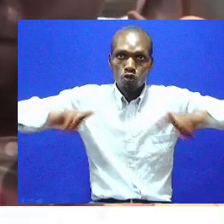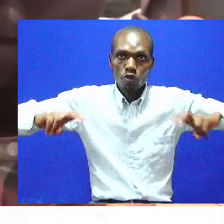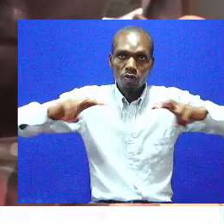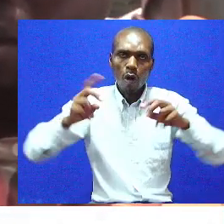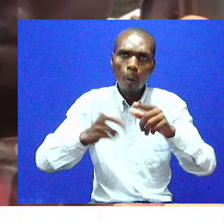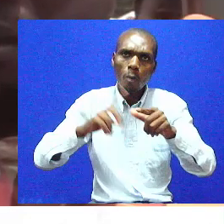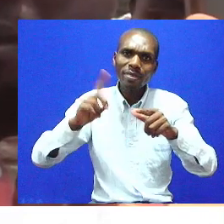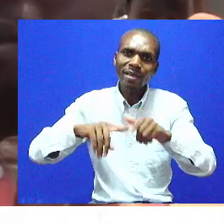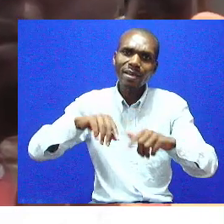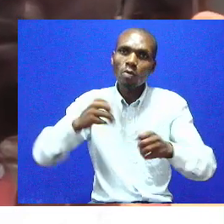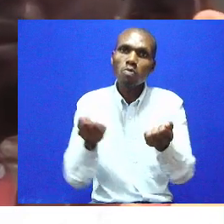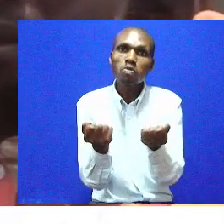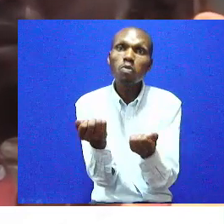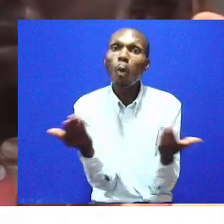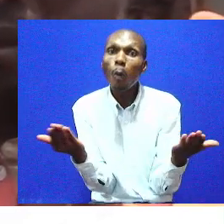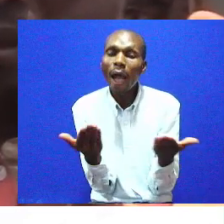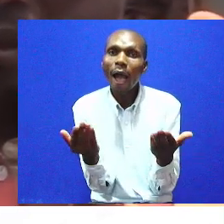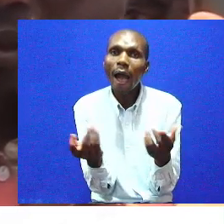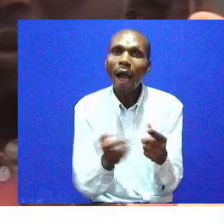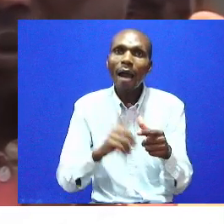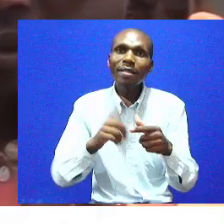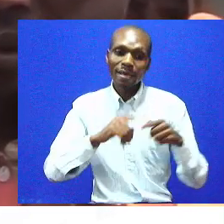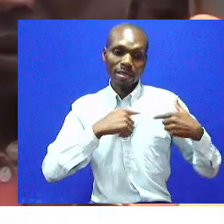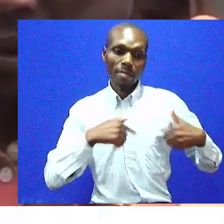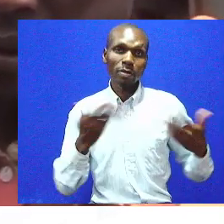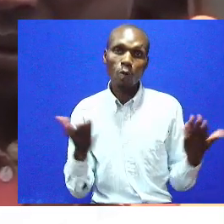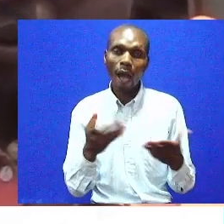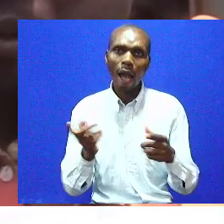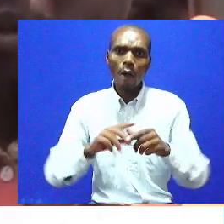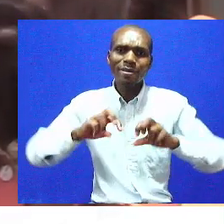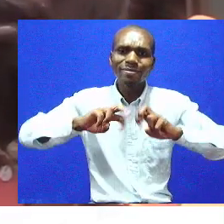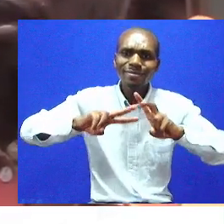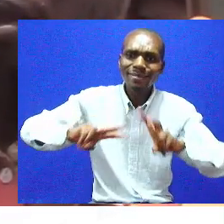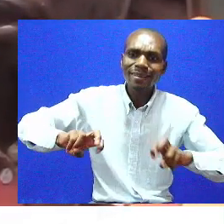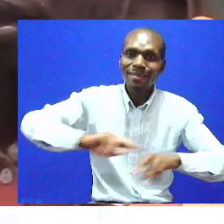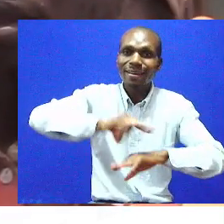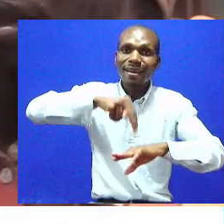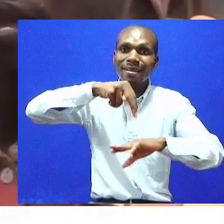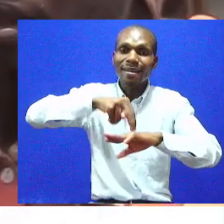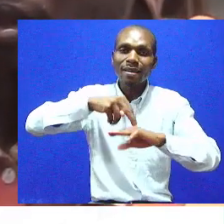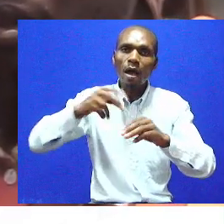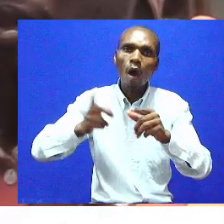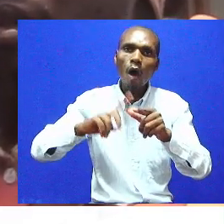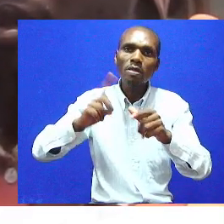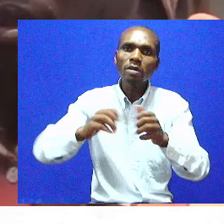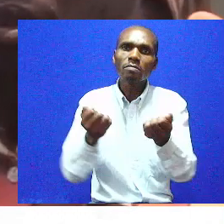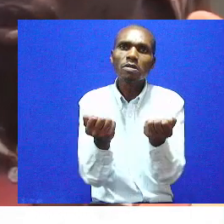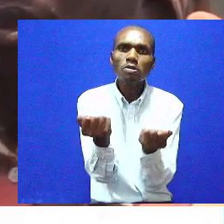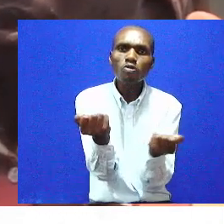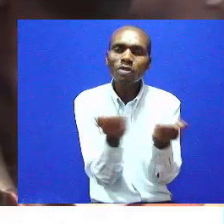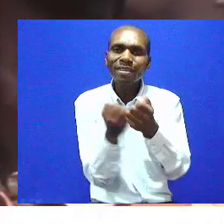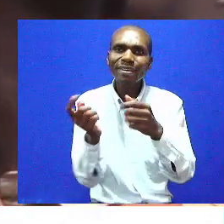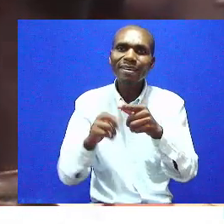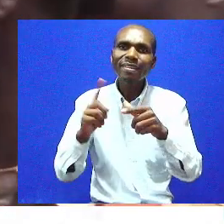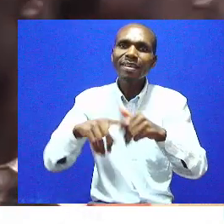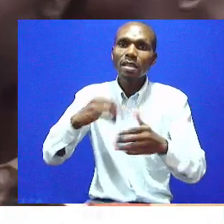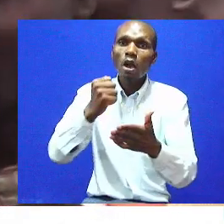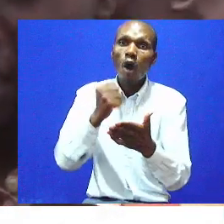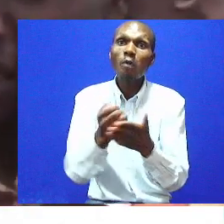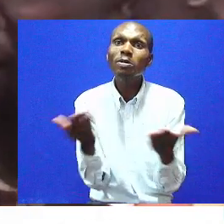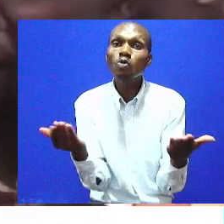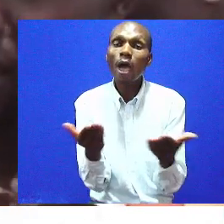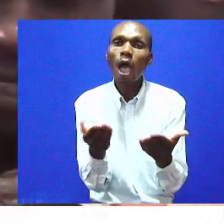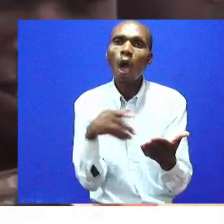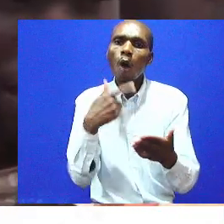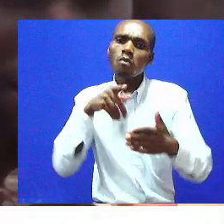yako ni gani na bachi yako msako utaanza kutoka national mambo ya magari mambo ya stage wala ambao wanaingia